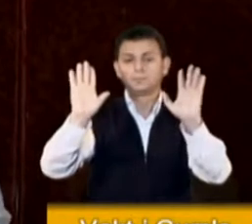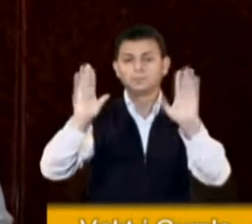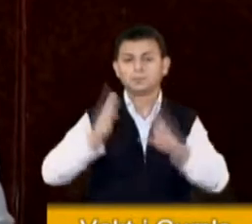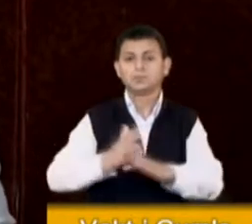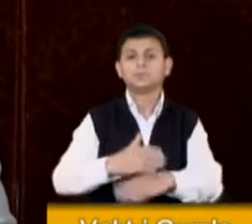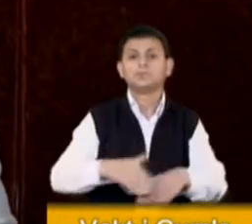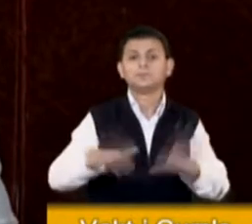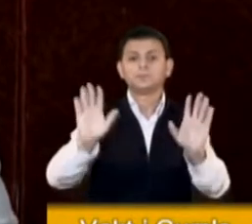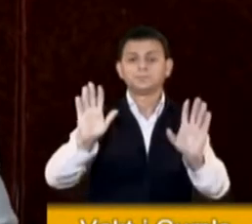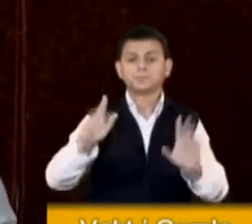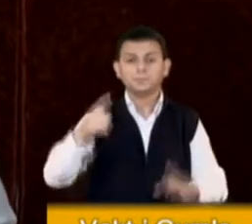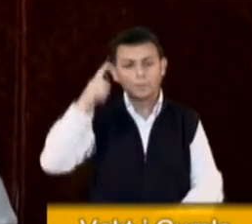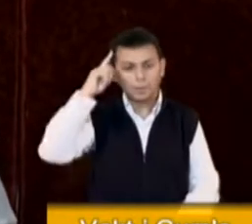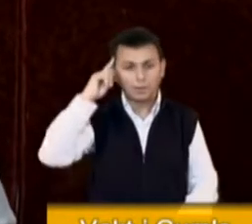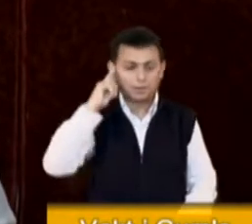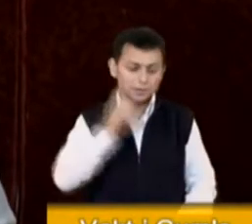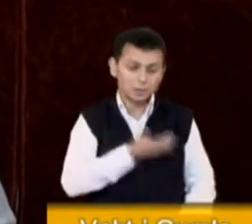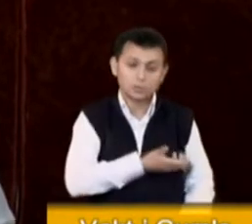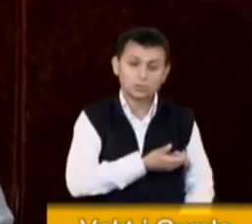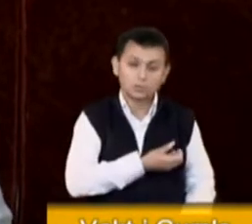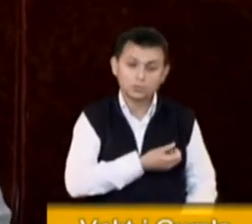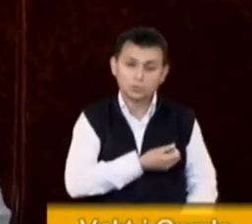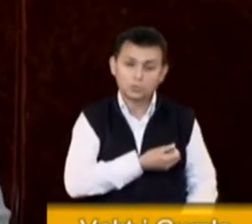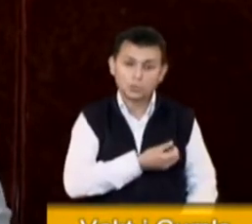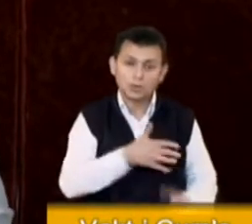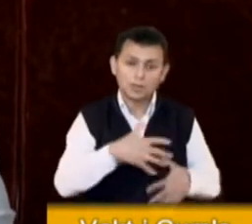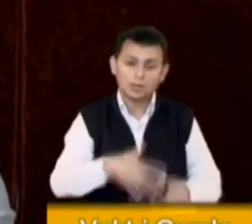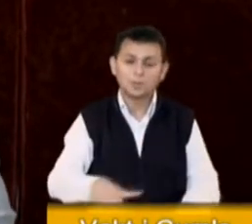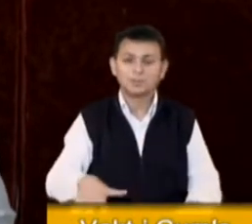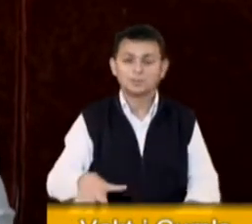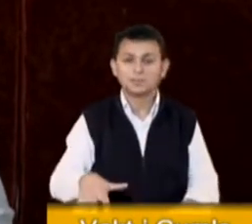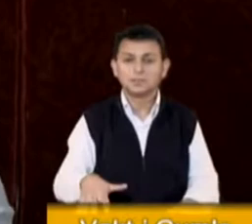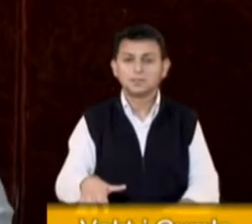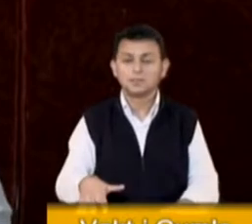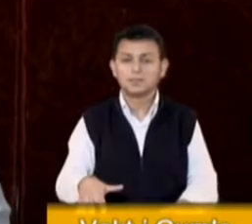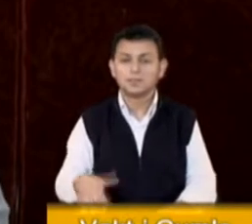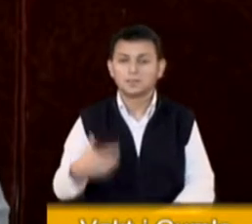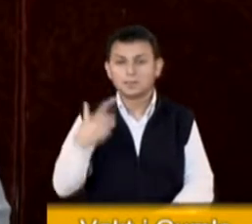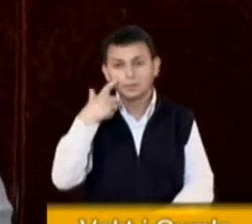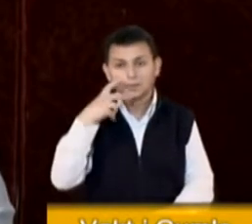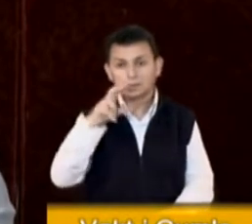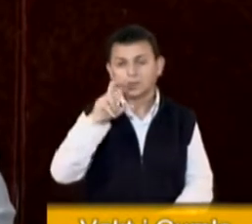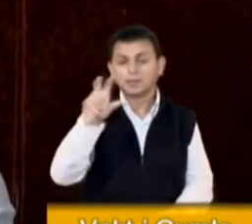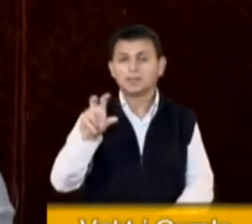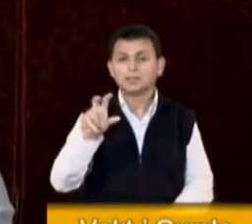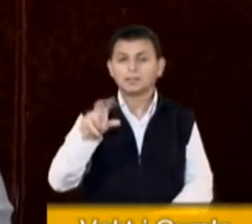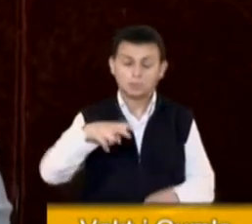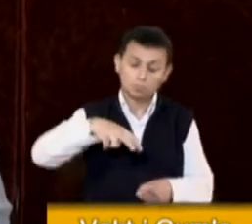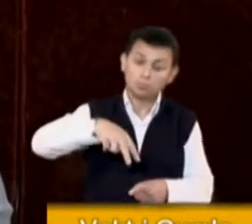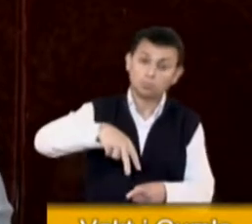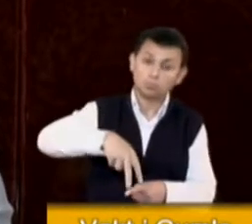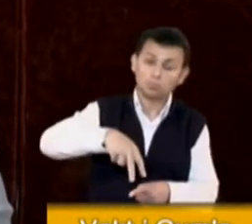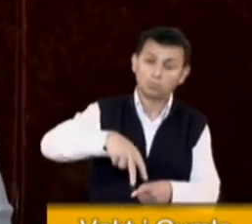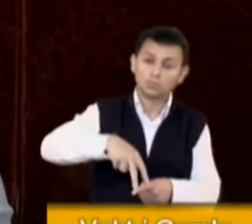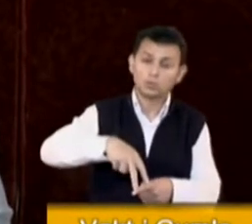sütü artması için muskalar. Efendim, terfi almak için, makamını,